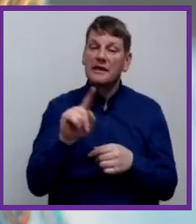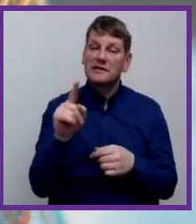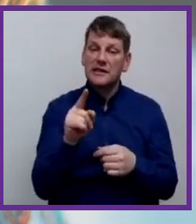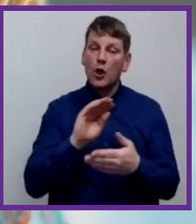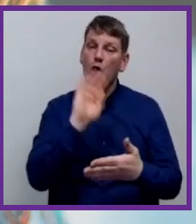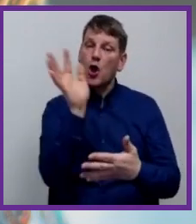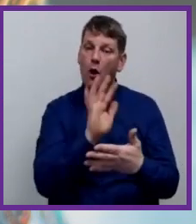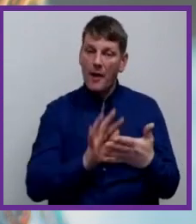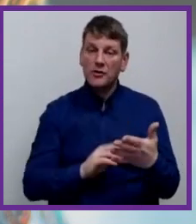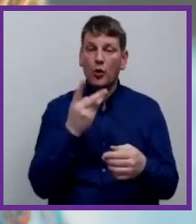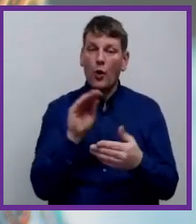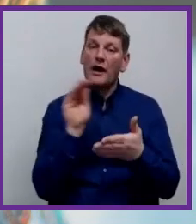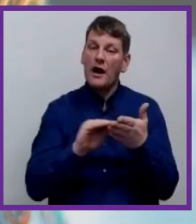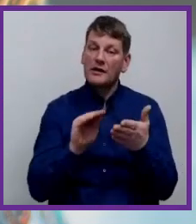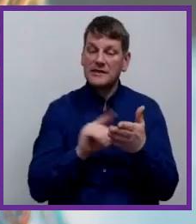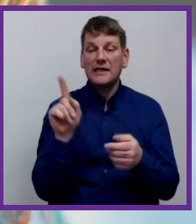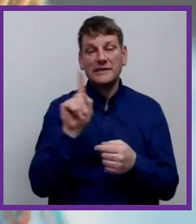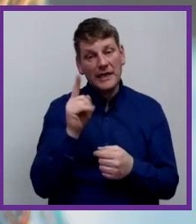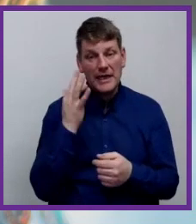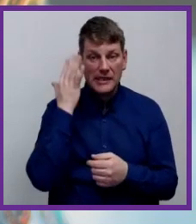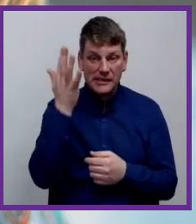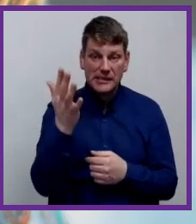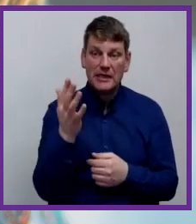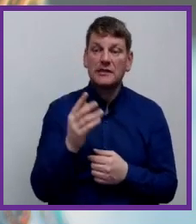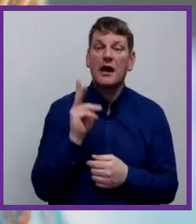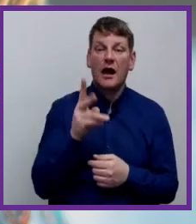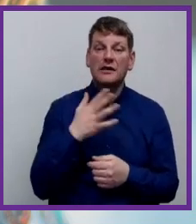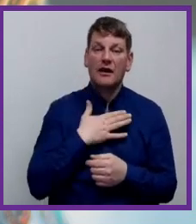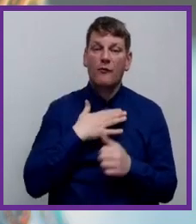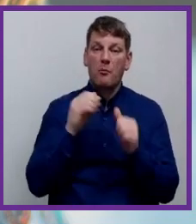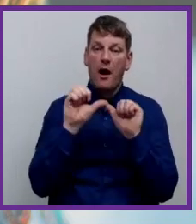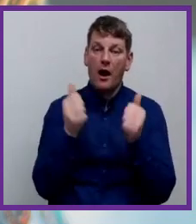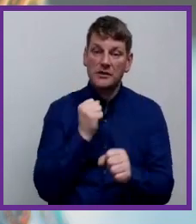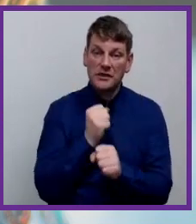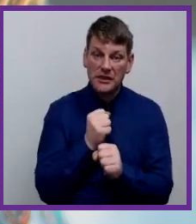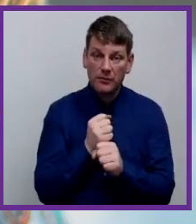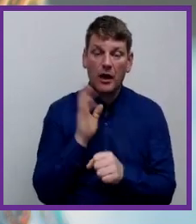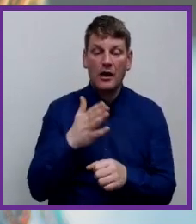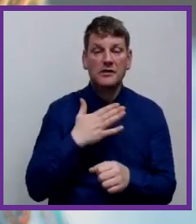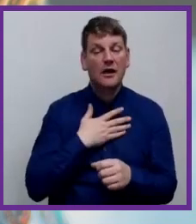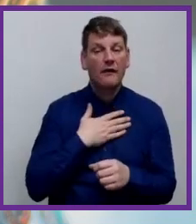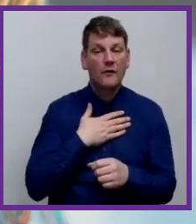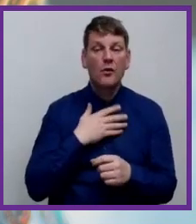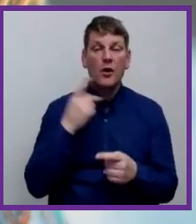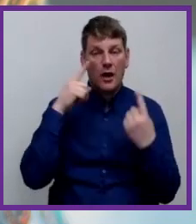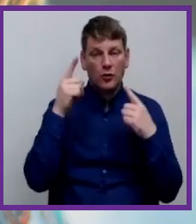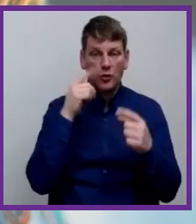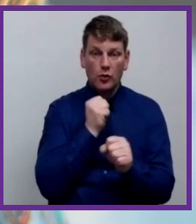romāns, ko rakstnieks ir iecerējis kā savu mākslas darbu, kā savu radošo